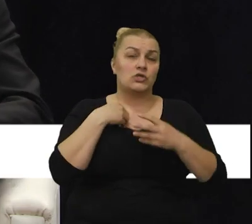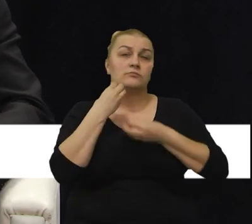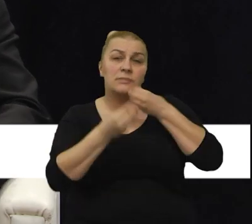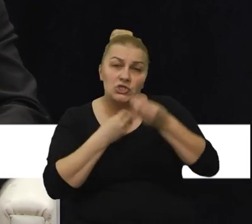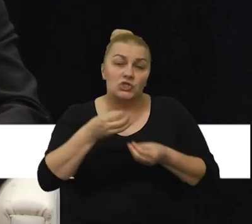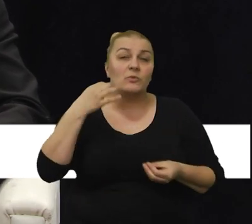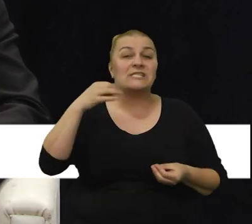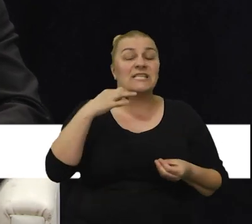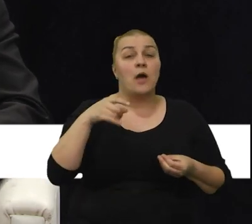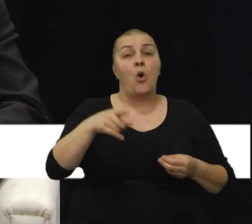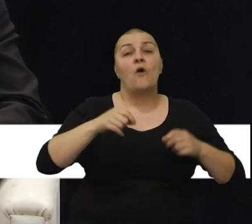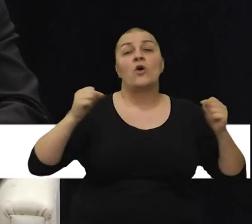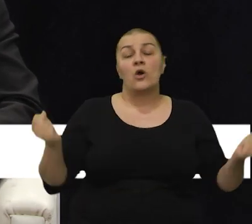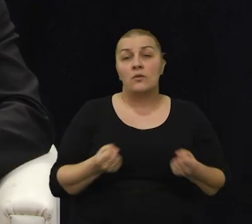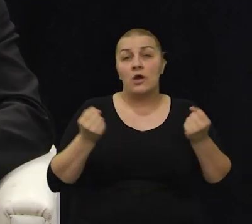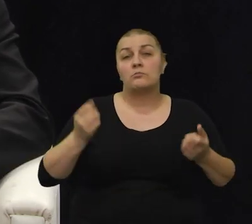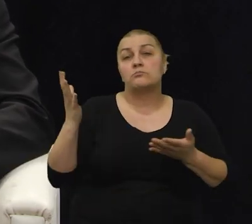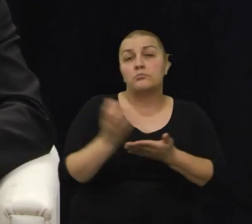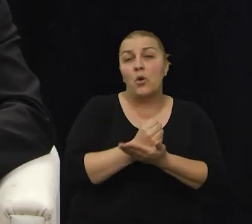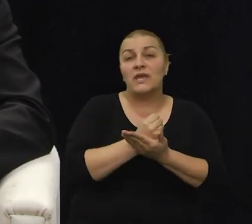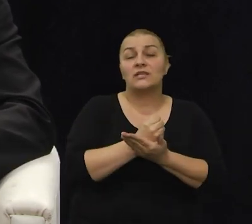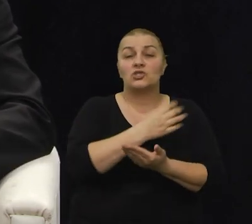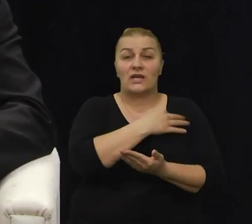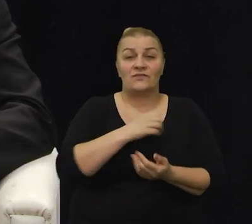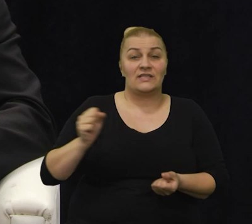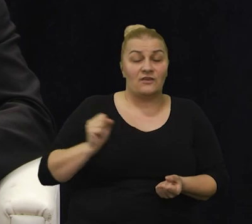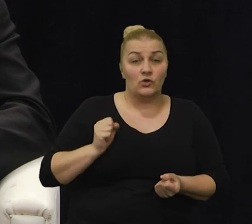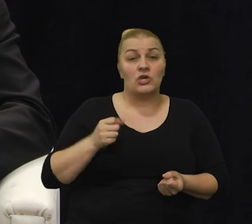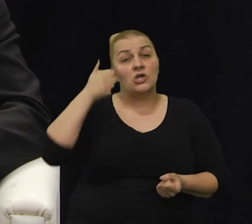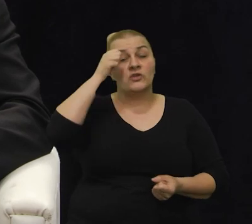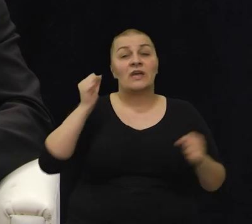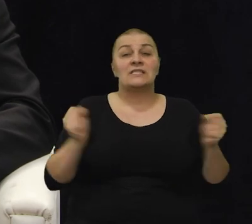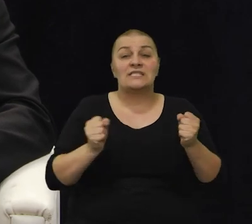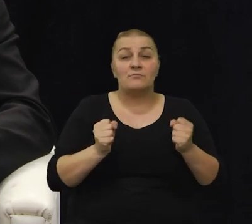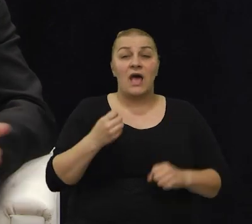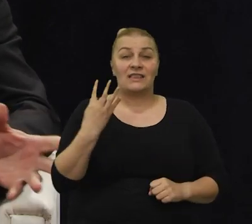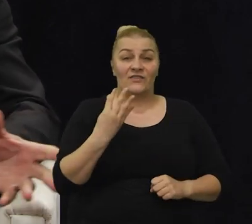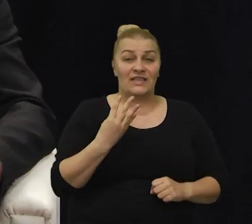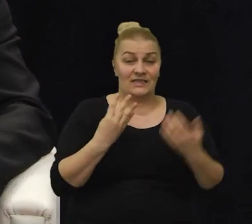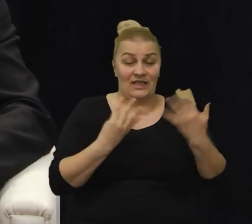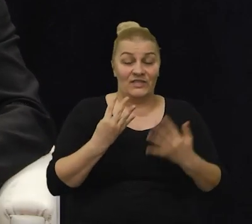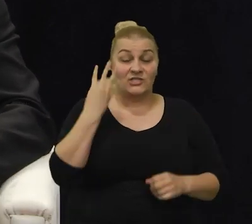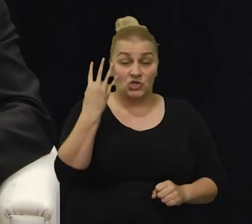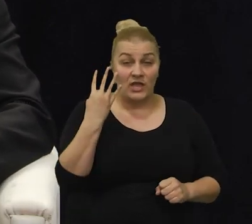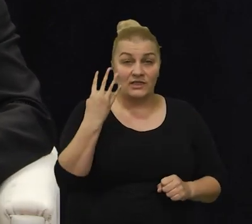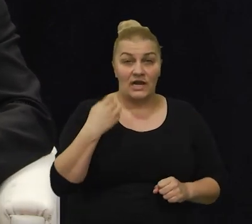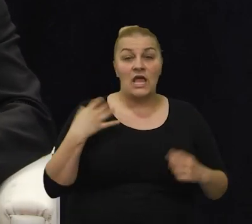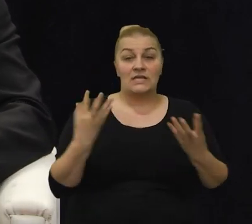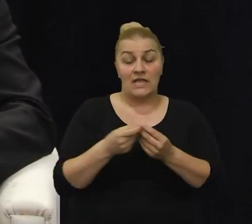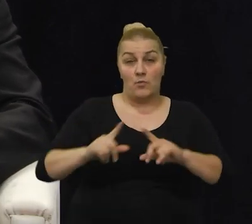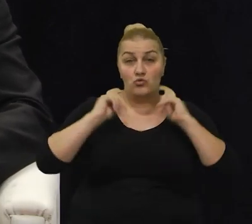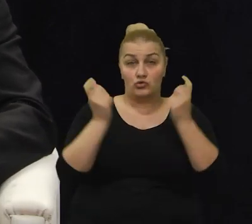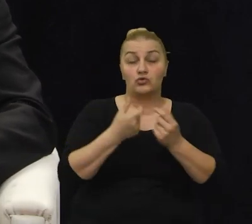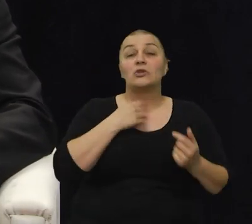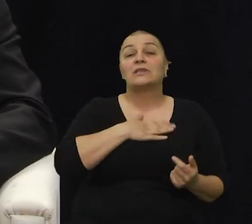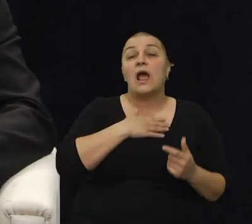pričati iznimno samo o velebnoj operaciji pobjedničke hrvatske vojske o Zime 94. A s nama je u studiju jedan